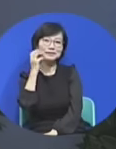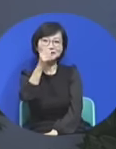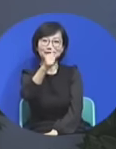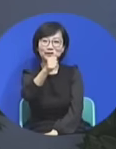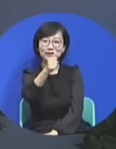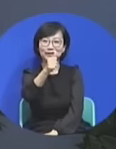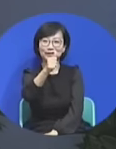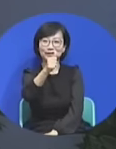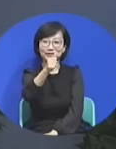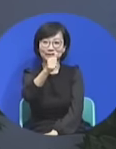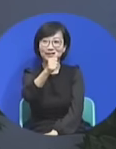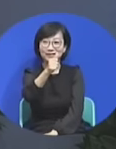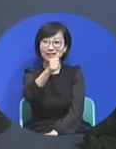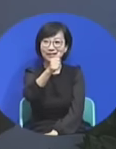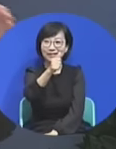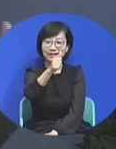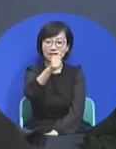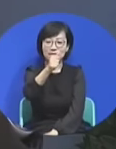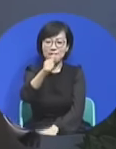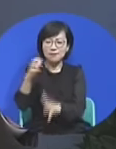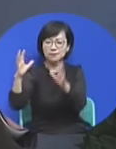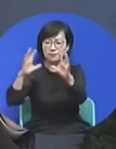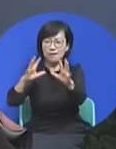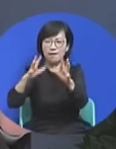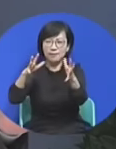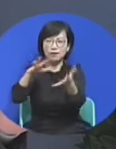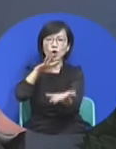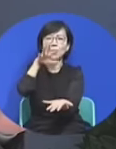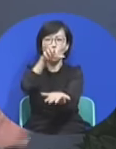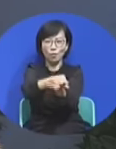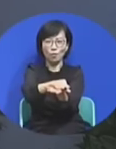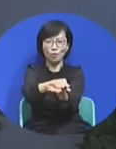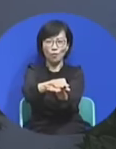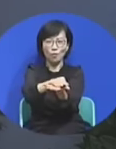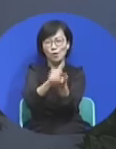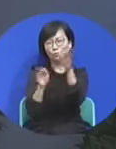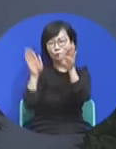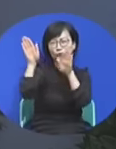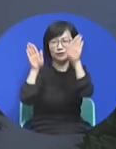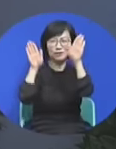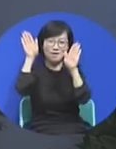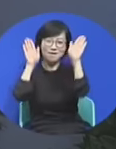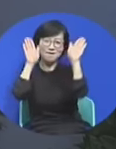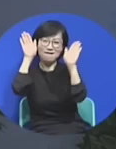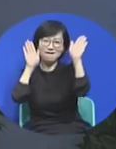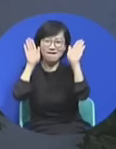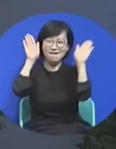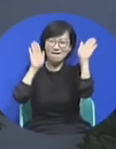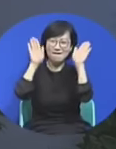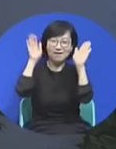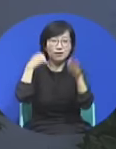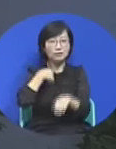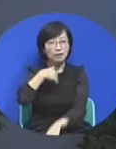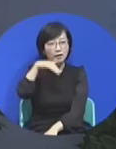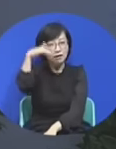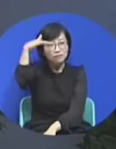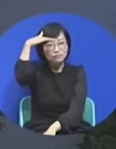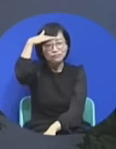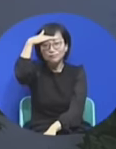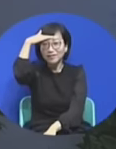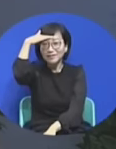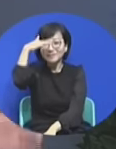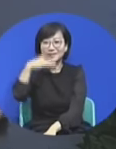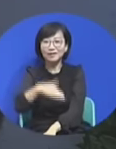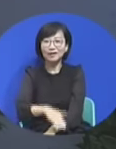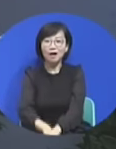from the heavens is Kim Il-sung. 그래서 세계를 정복하는 뮤지컬입니다. It was a musical that showed that that's why he conquered the entire world. 그래 그 뮤지컬을 보면서 보니까